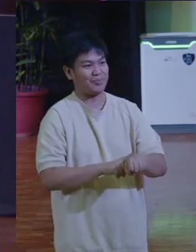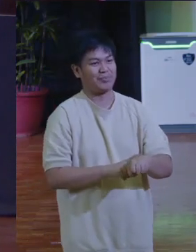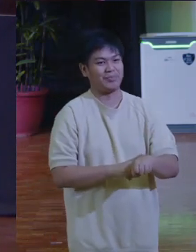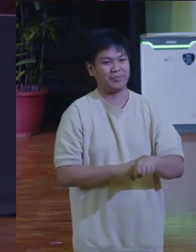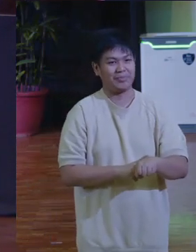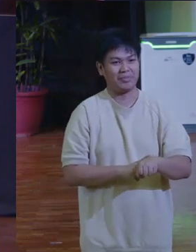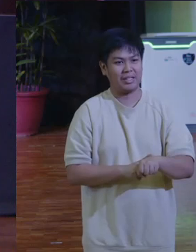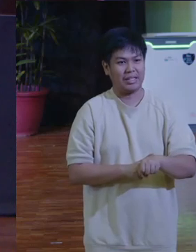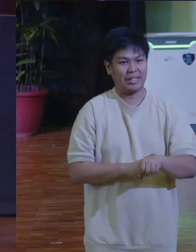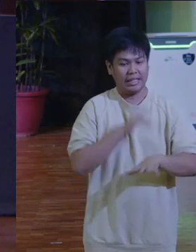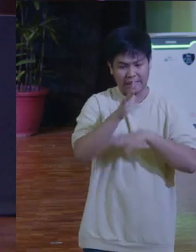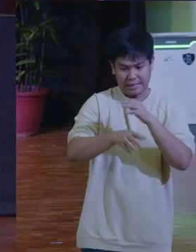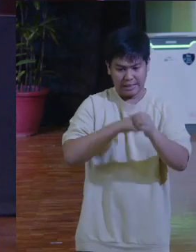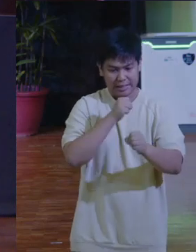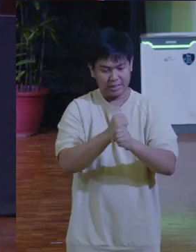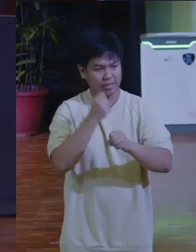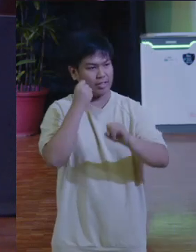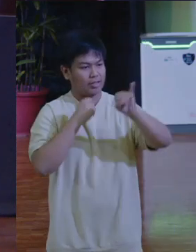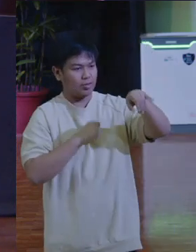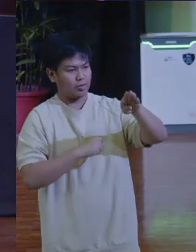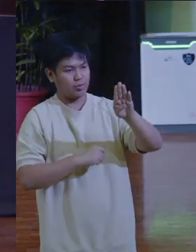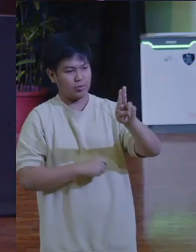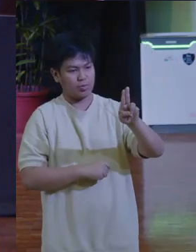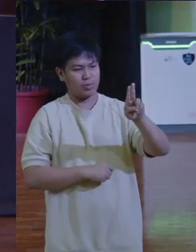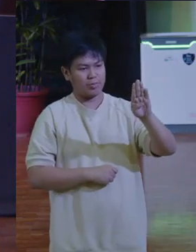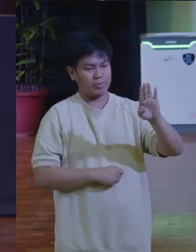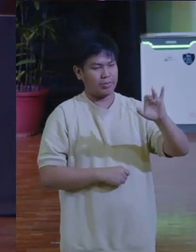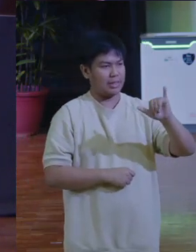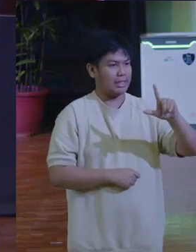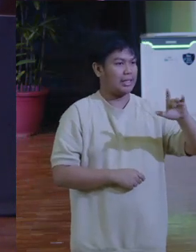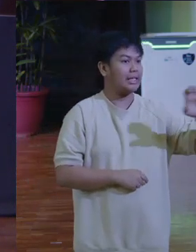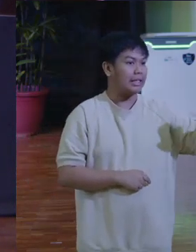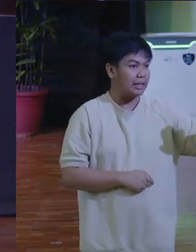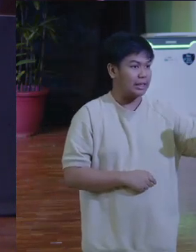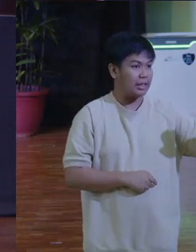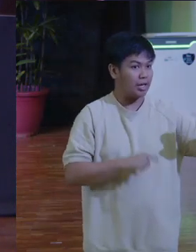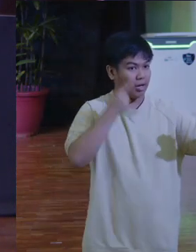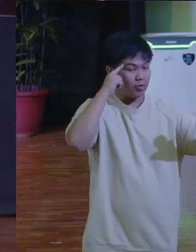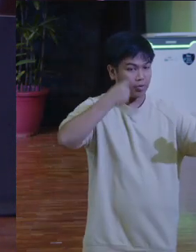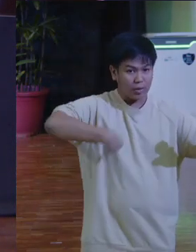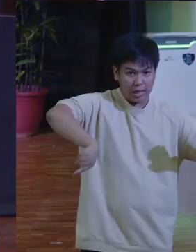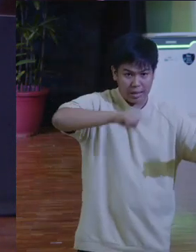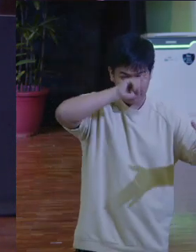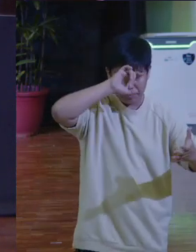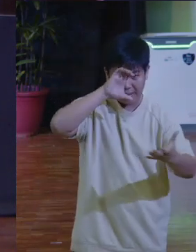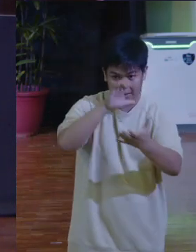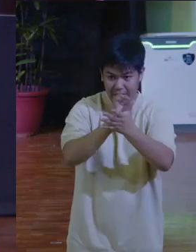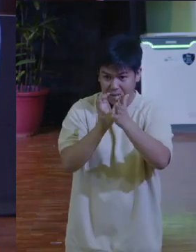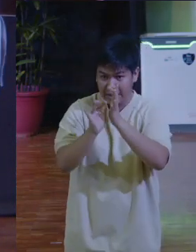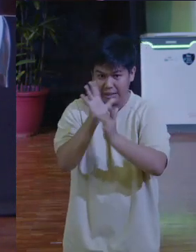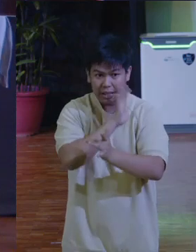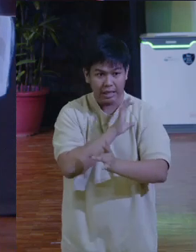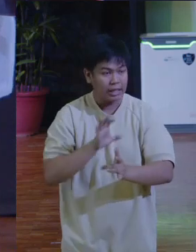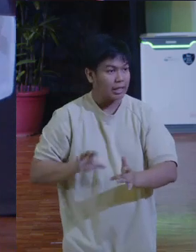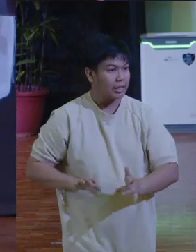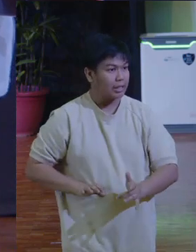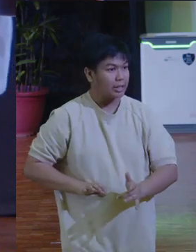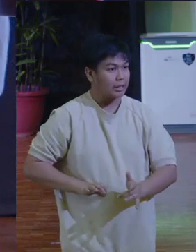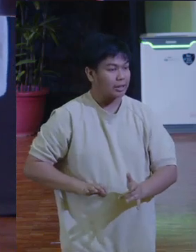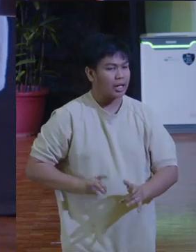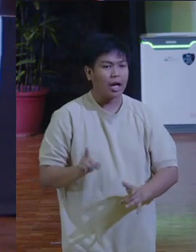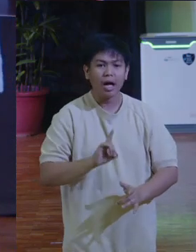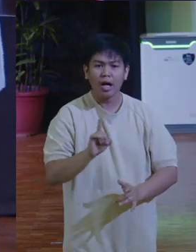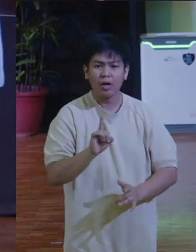The year of the Jubilee for us, ang larawan na ito ng year of the Jubilee ay ang katauhan